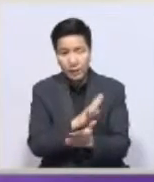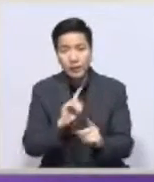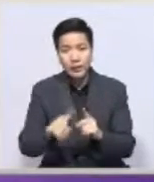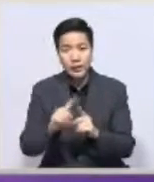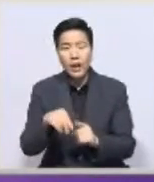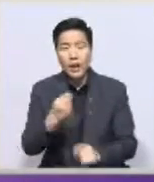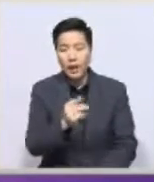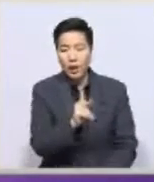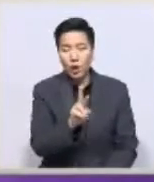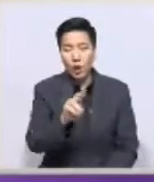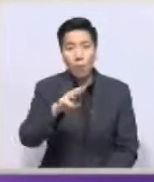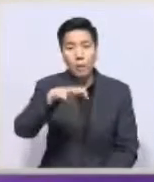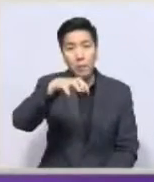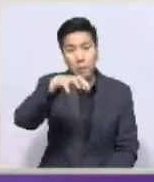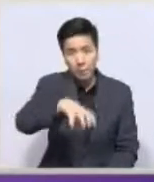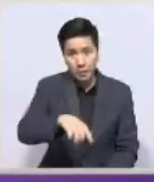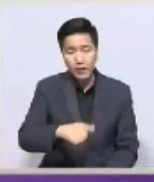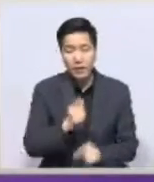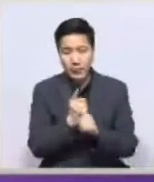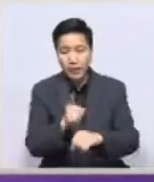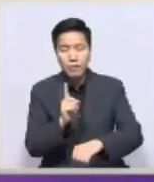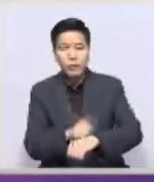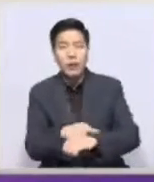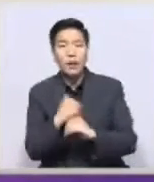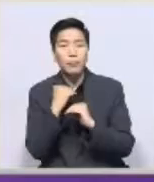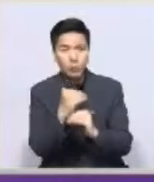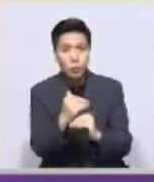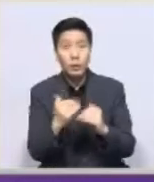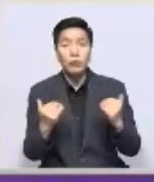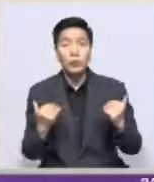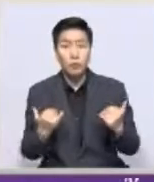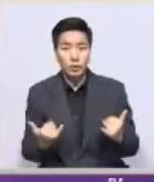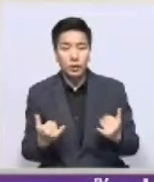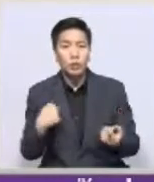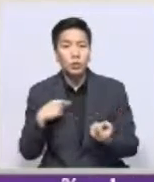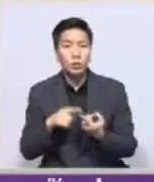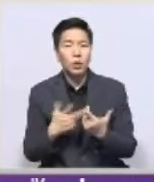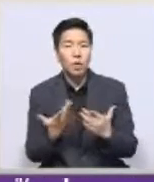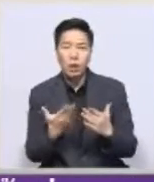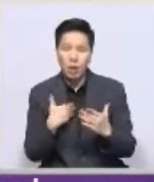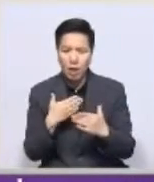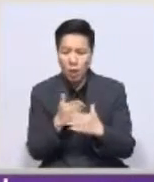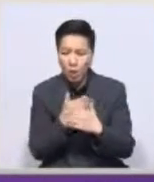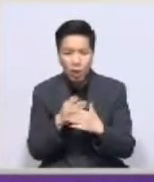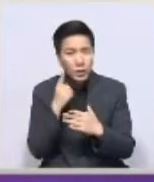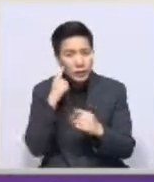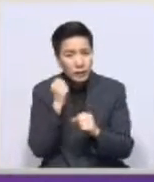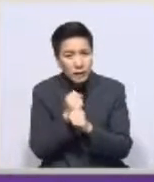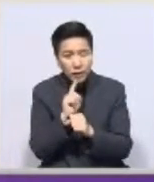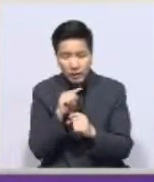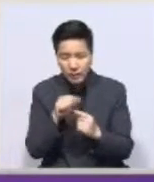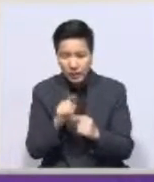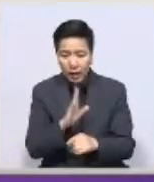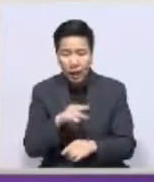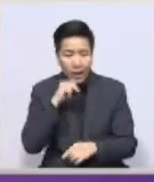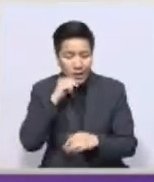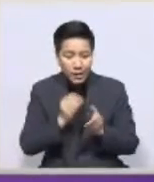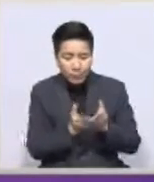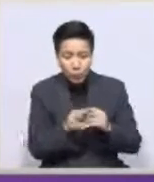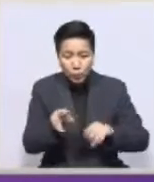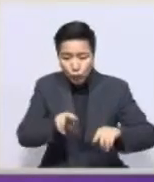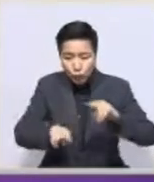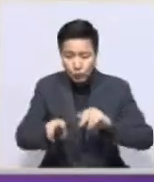าท่าพิจารณาภายในกำหนดแต่ในช่วงนี้มันช่วงอยู่ระหว่างที่ว่าเจ้าท่าเนี่ยมีระยะเวล